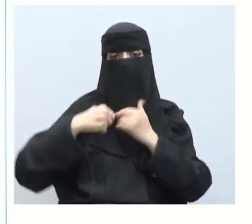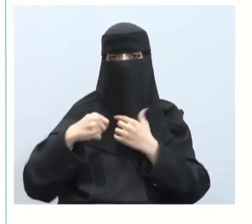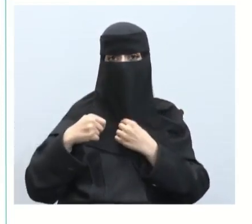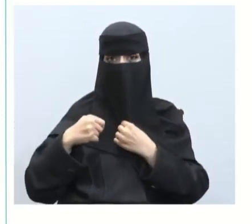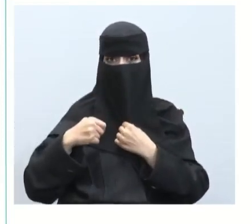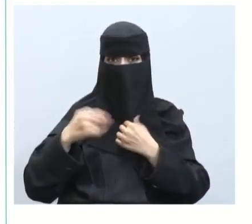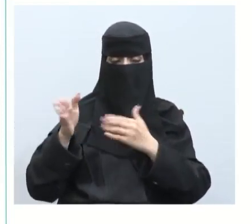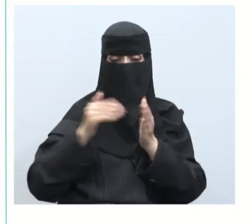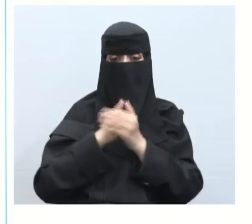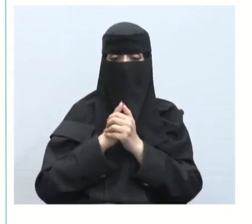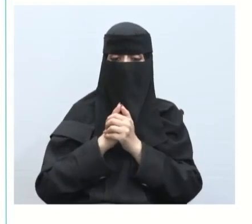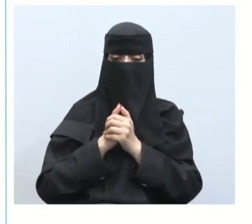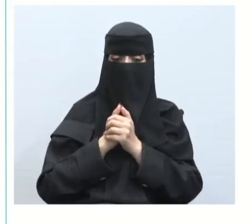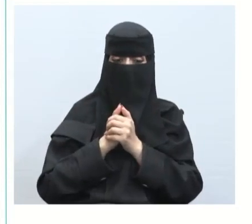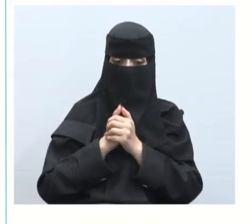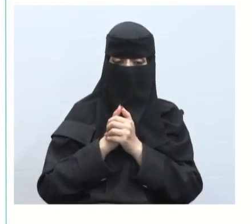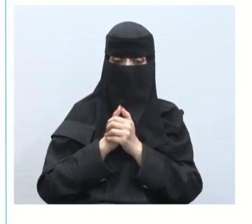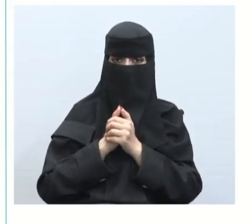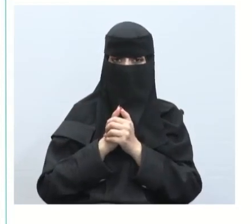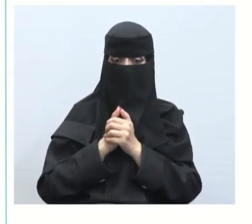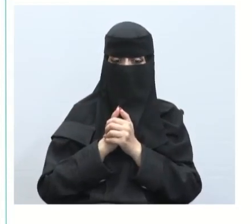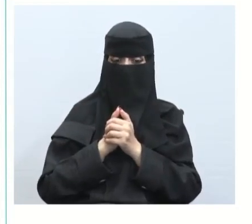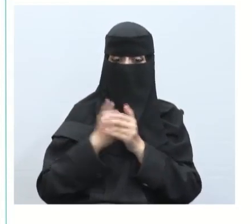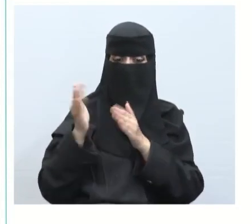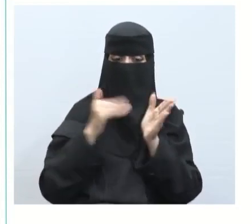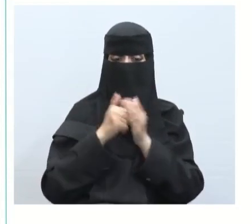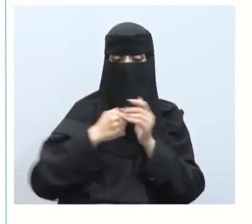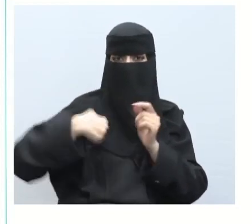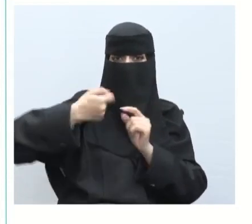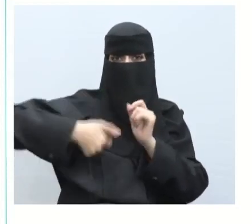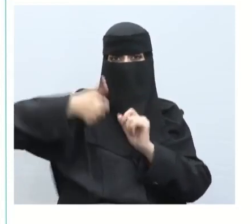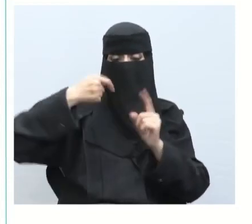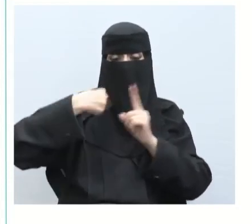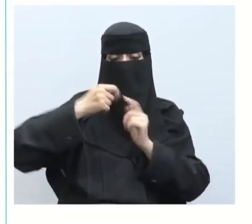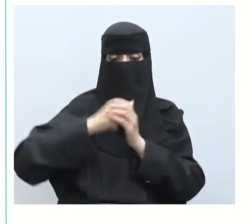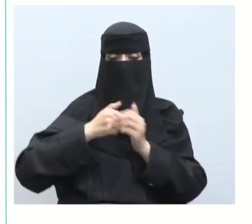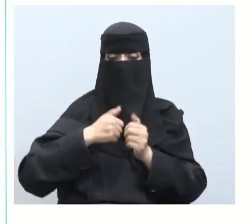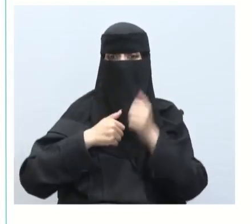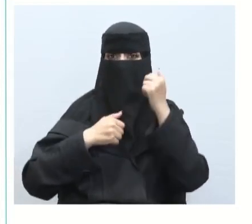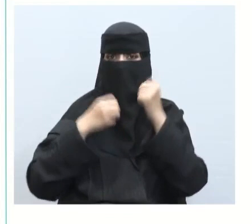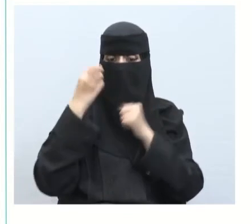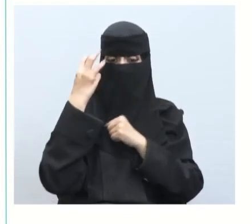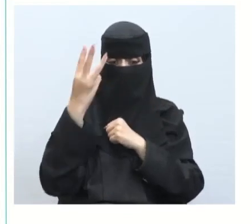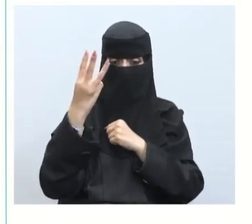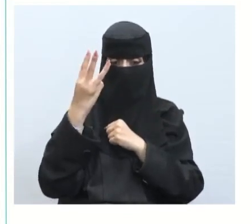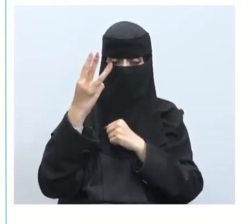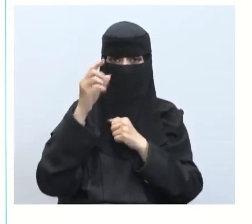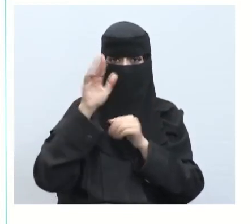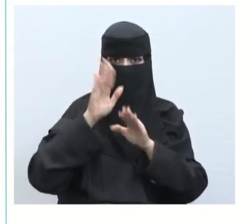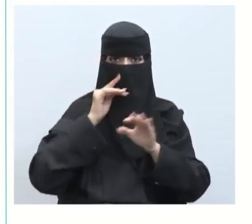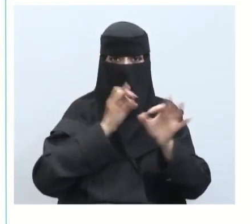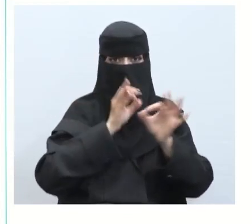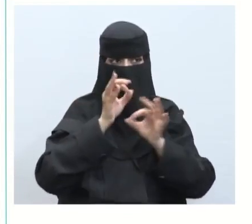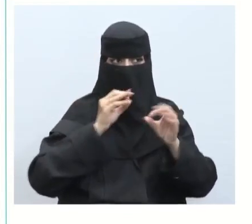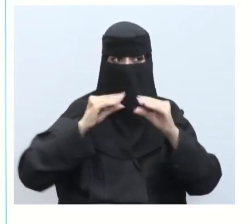الخطط تطوير في الخطط وبالتالي هو يطور الخطط ووجه الموظفين من اجل تحقيق هذه الاهداف اذا الخطه دائما ما